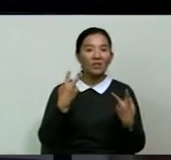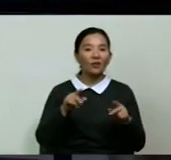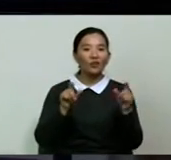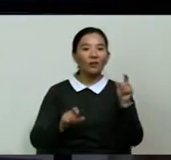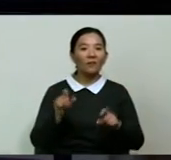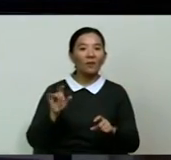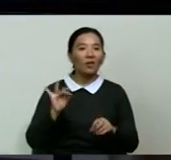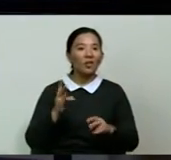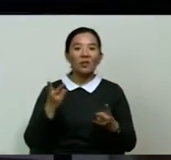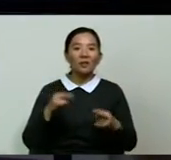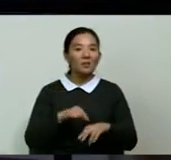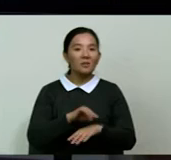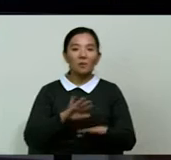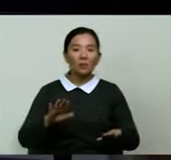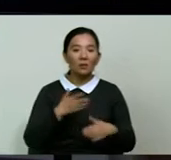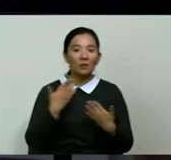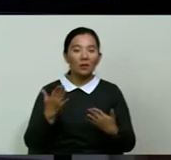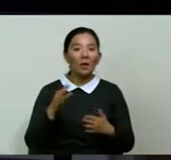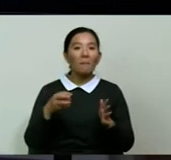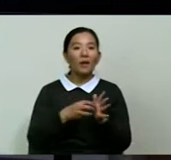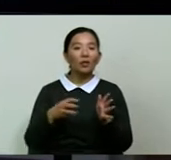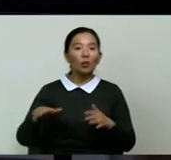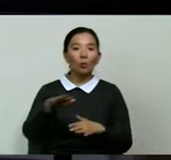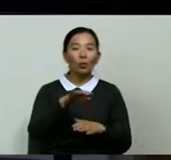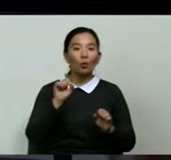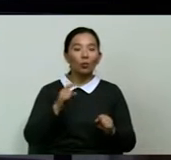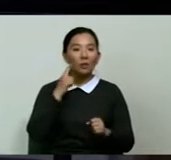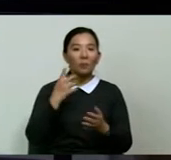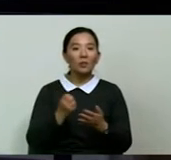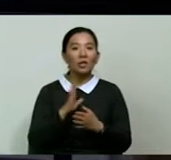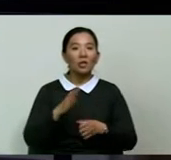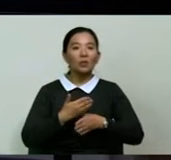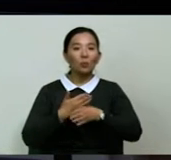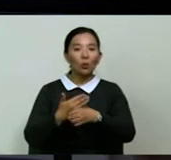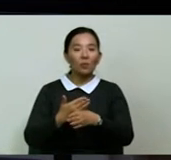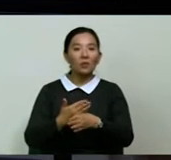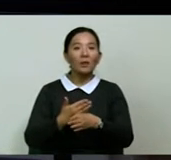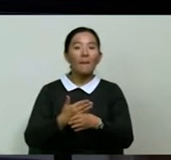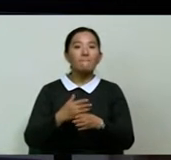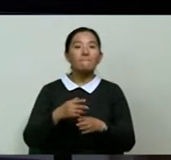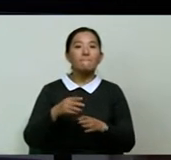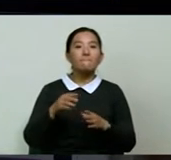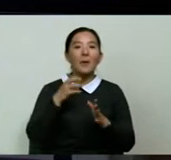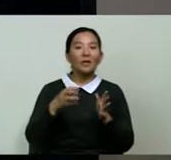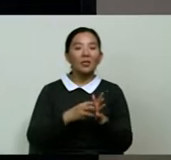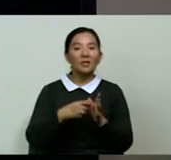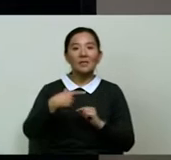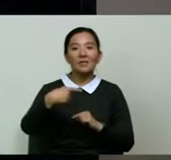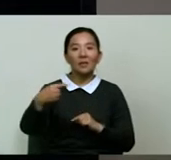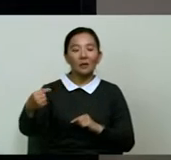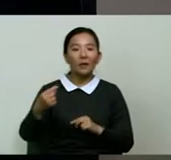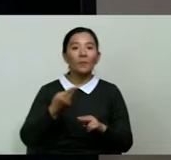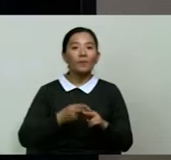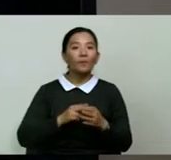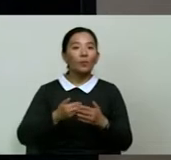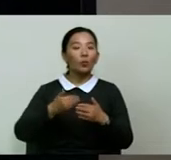и неосязаем. Магнитное поле можно определить только с помощью магнитной стрелки. На прошлом занятии мы